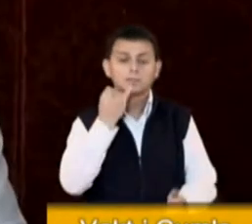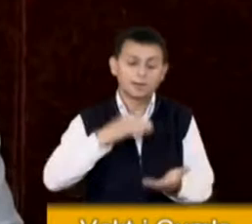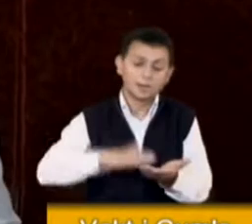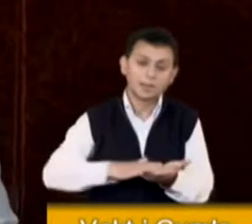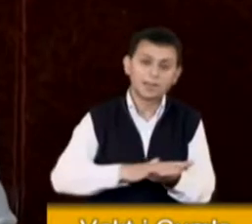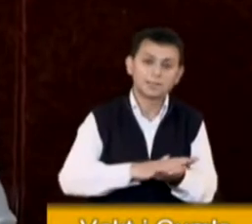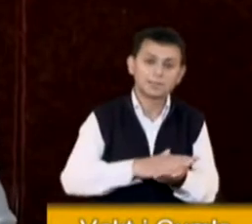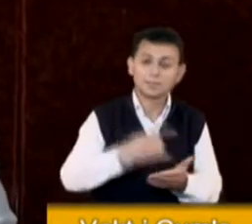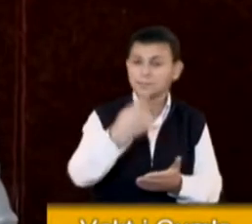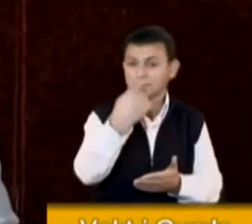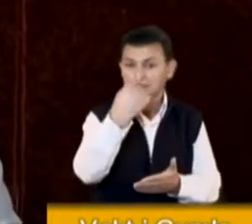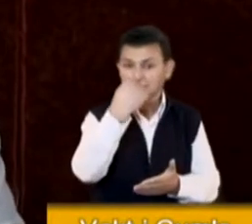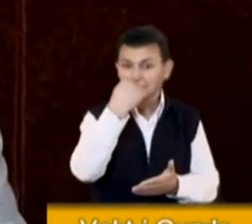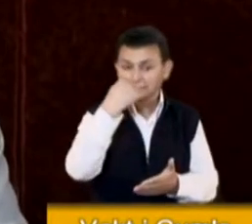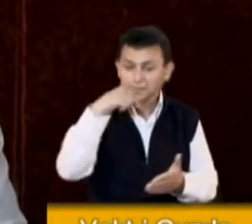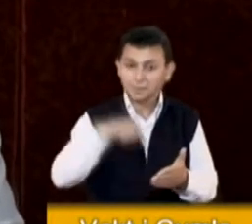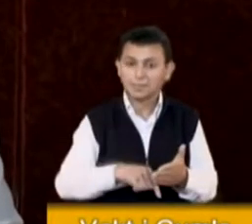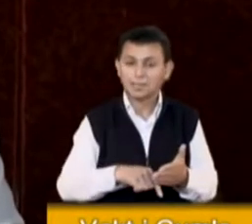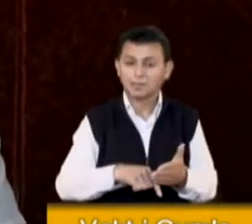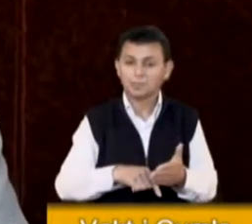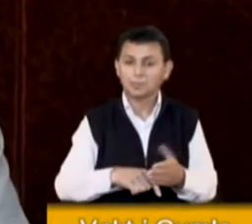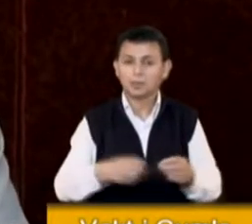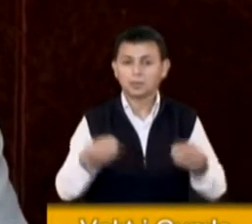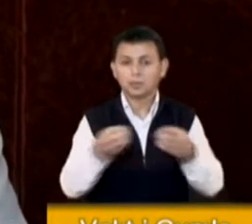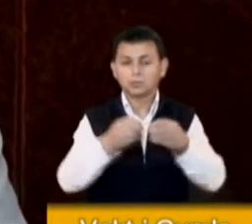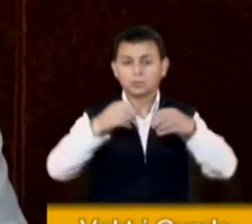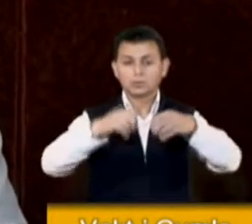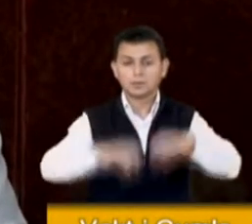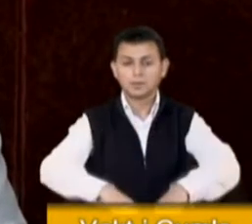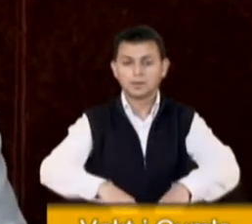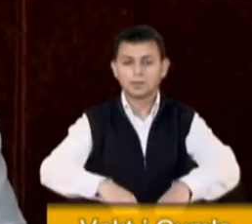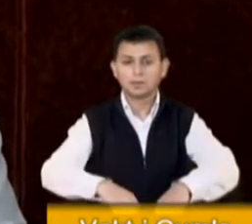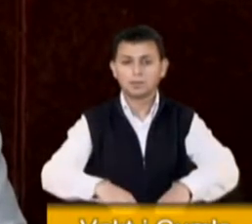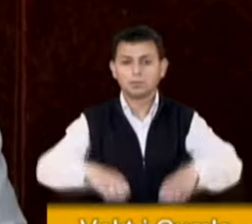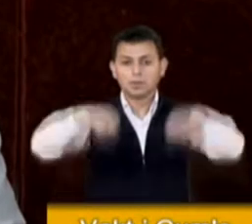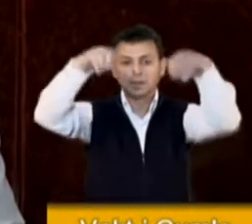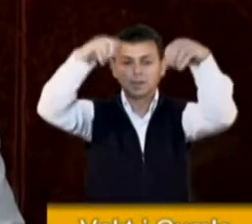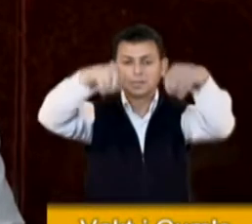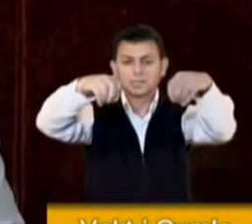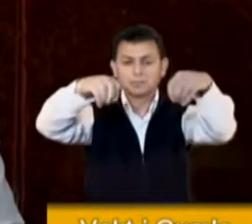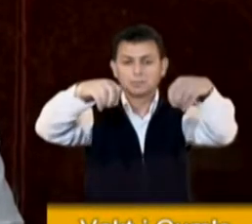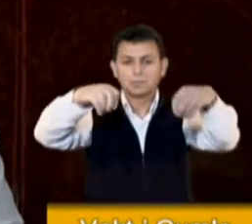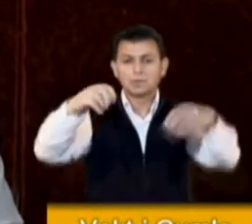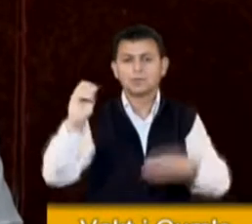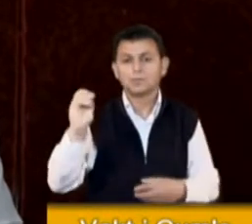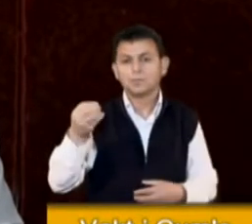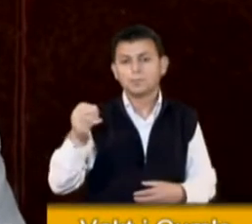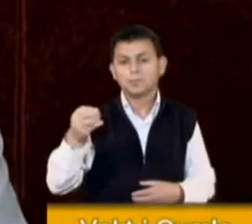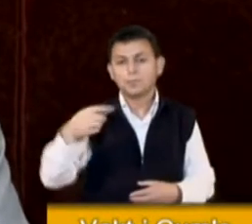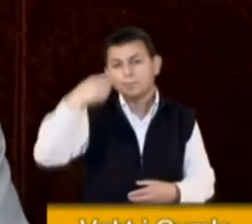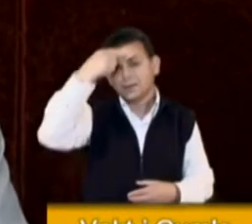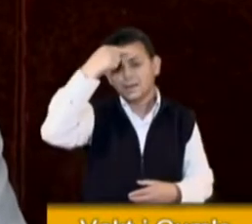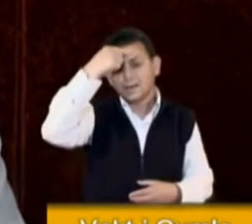delmek, yumurta kabuğu asmak, efendim bebeğin alnına tava